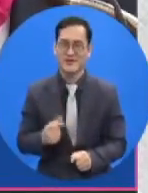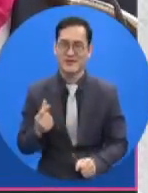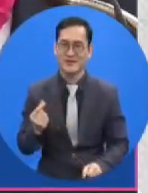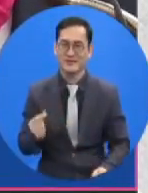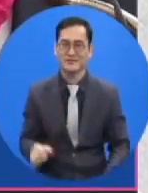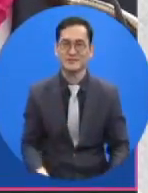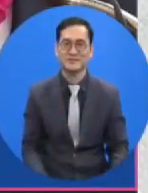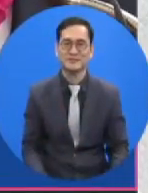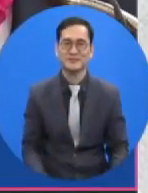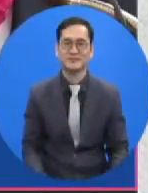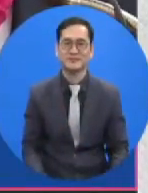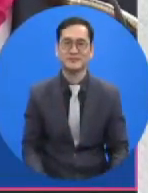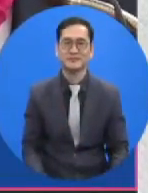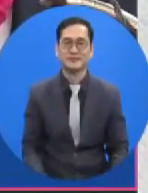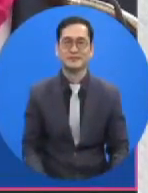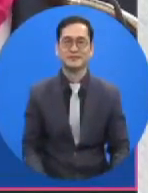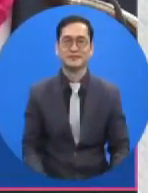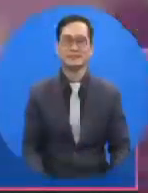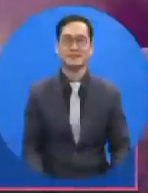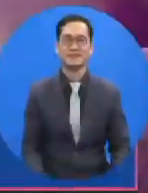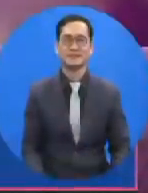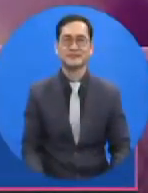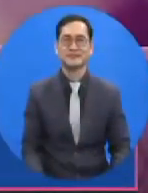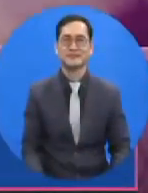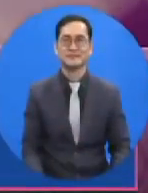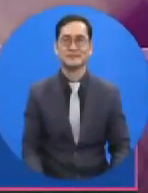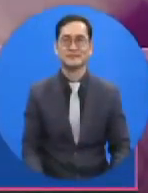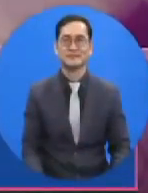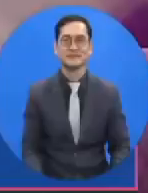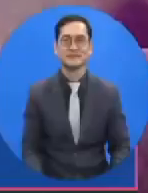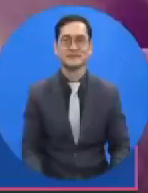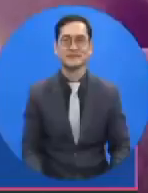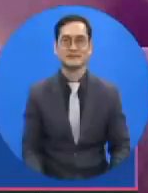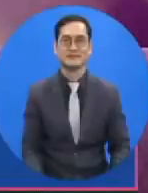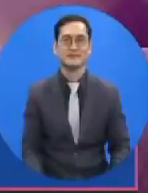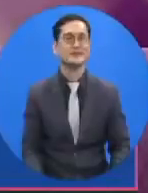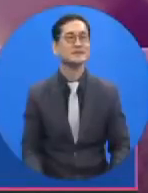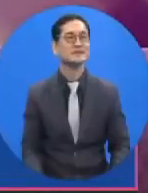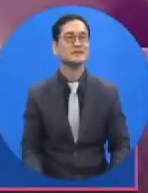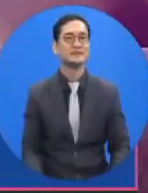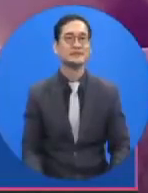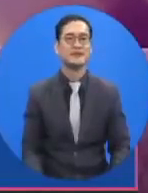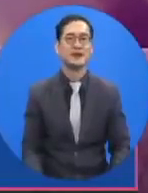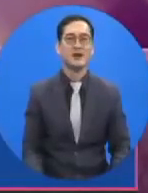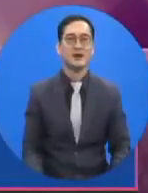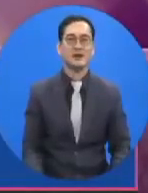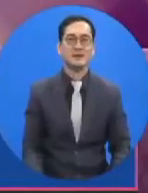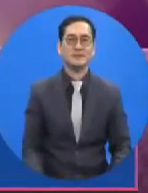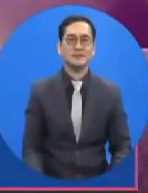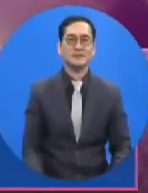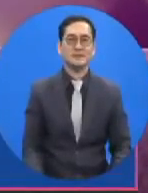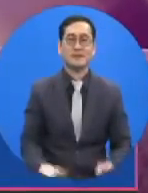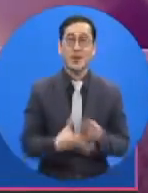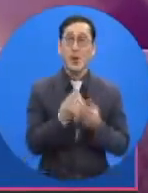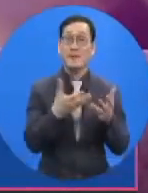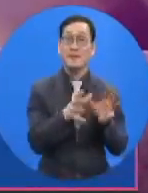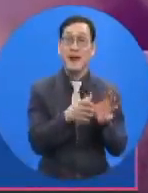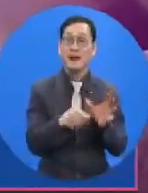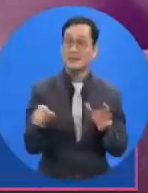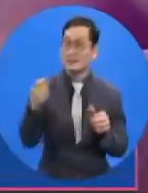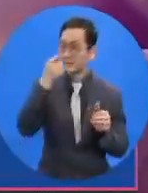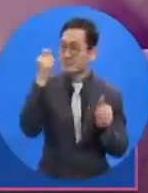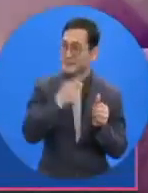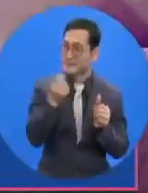생각이 듭니다. 그 국회 통이니까 국회에서 특히 이번 윤호중 사무총장의 발언에 대해서 통합당 측의 분위기는 좀